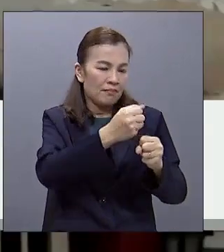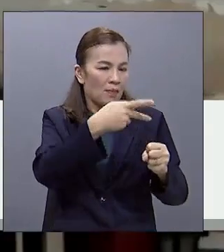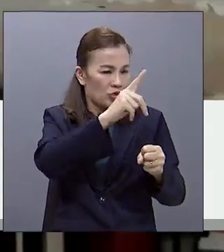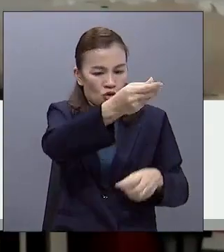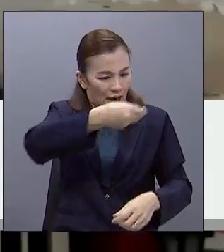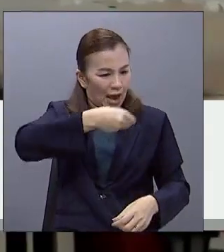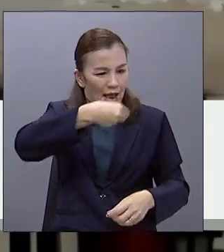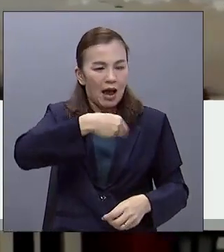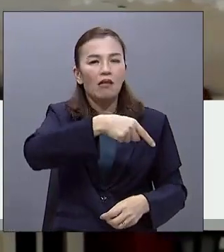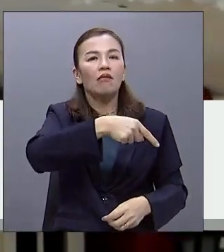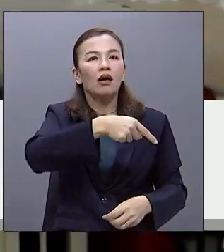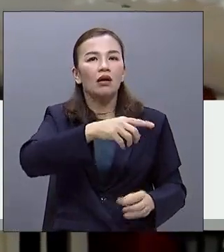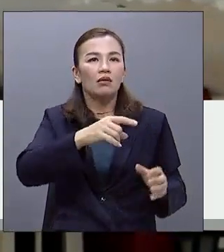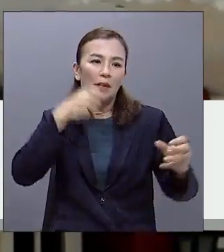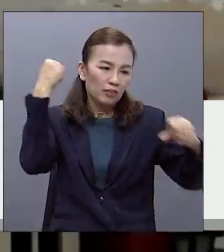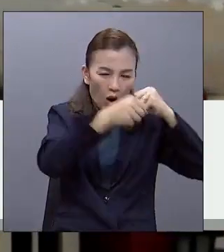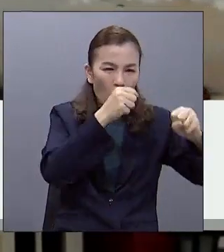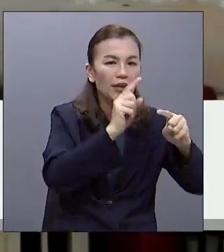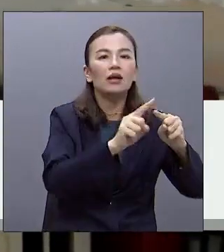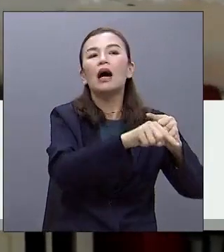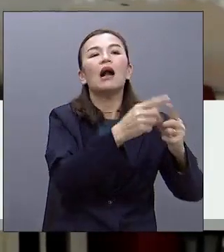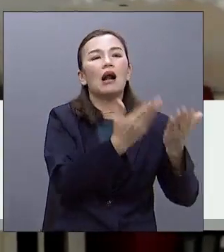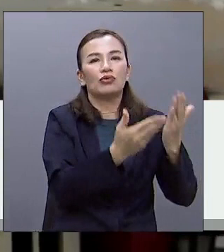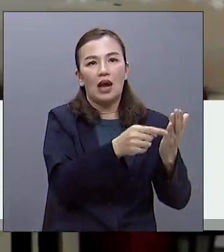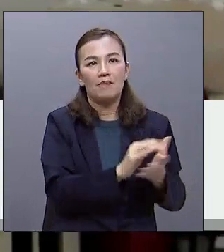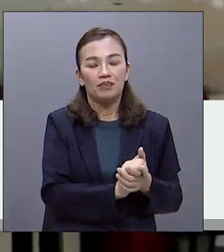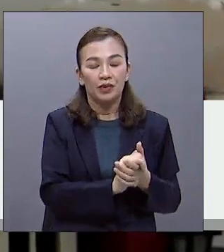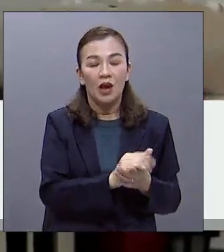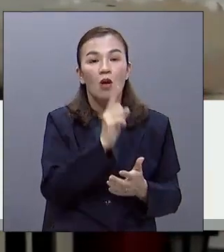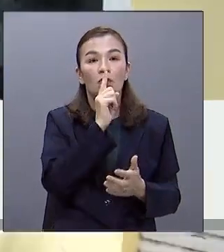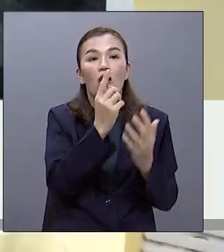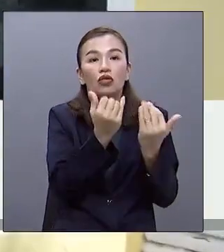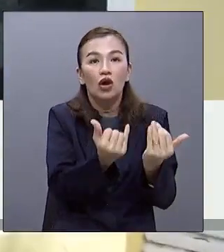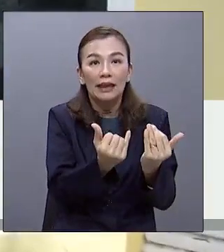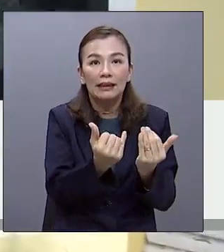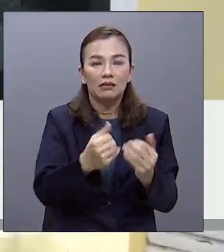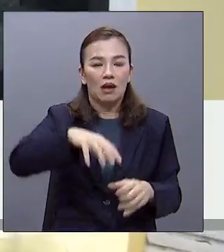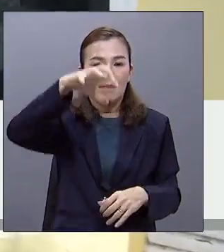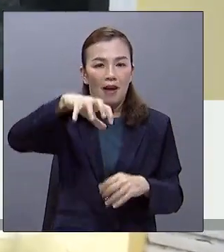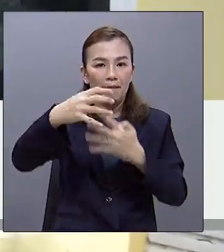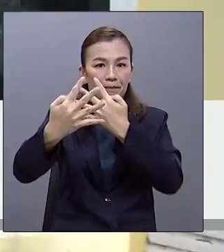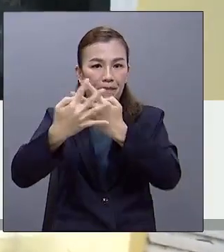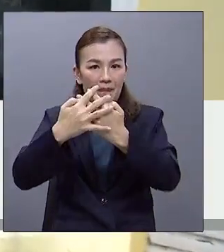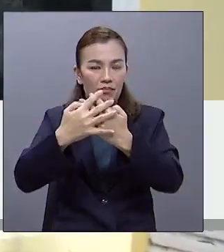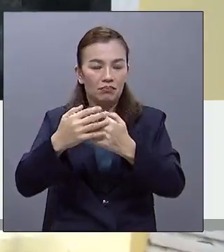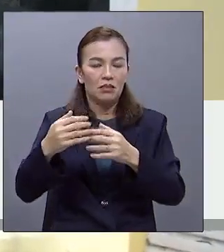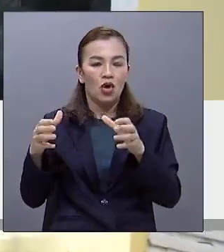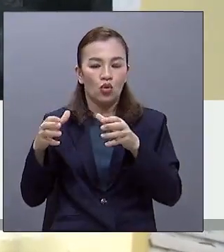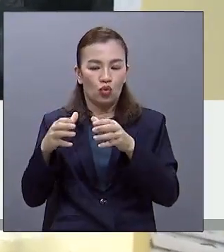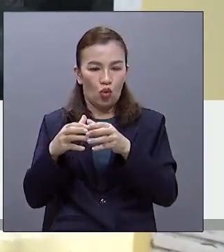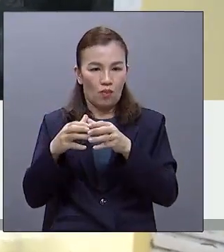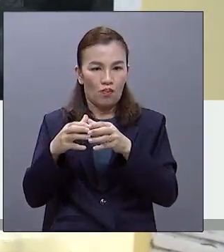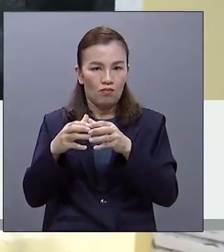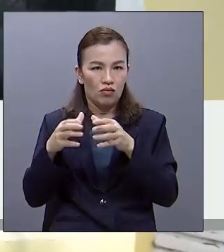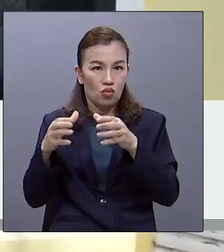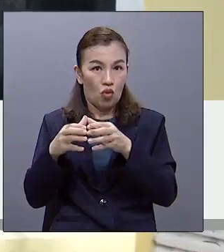รองอธิบดีกรมราชทันและโโสกประจำกรมราชทันเปิดเผยบอกวาขนาดนี้กรมราชทันมีคำสั่งแต่งตั้งคณะกรรมการสบสวน